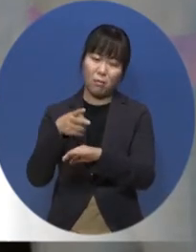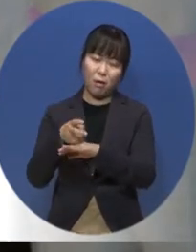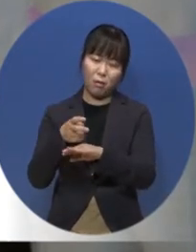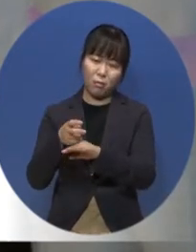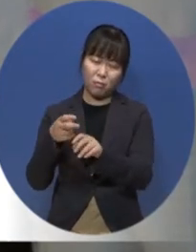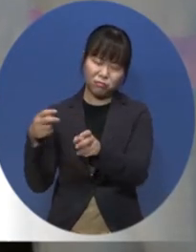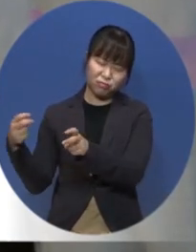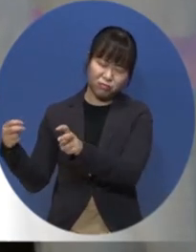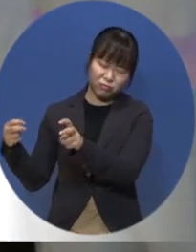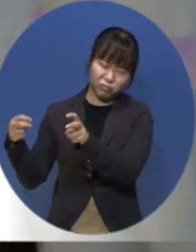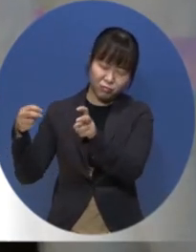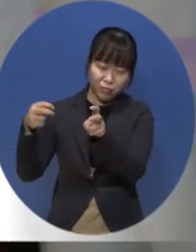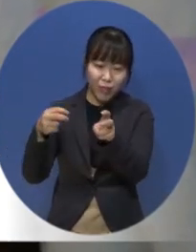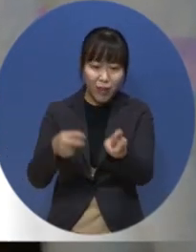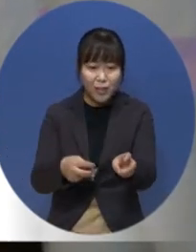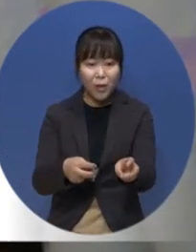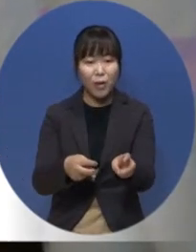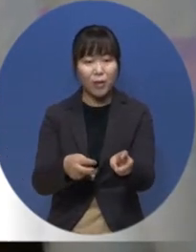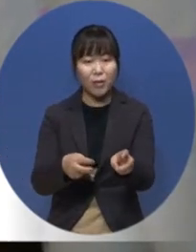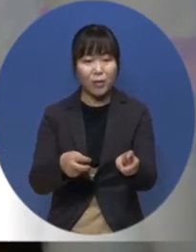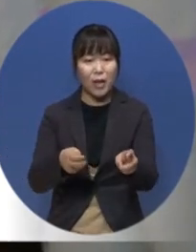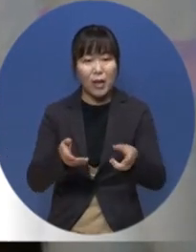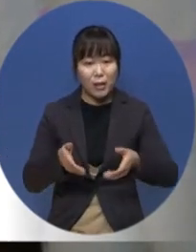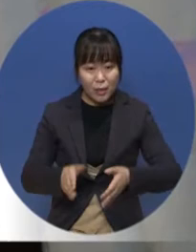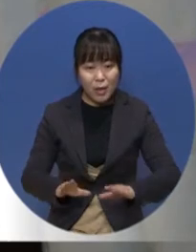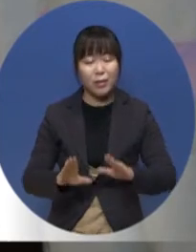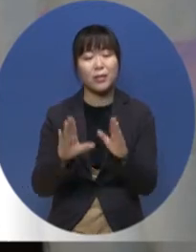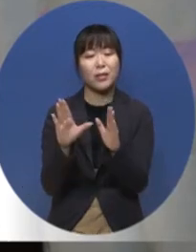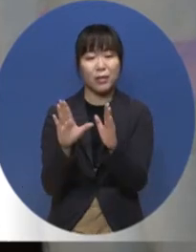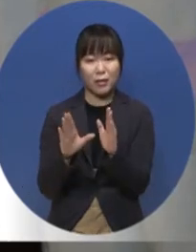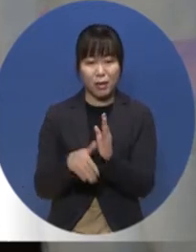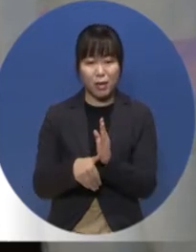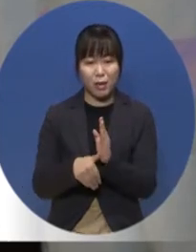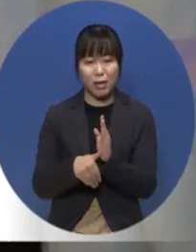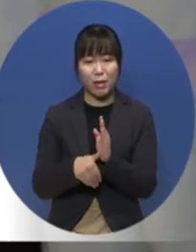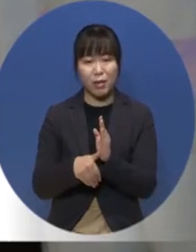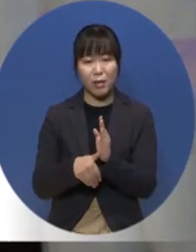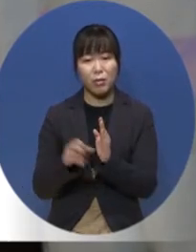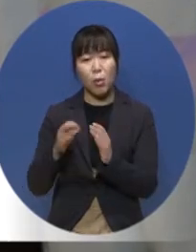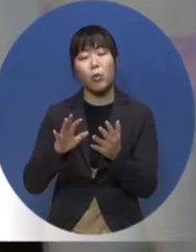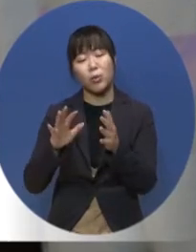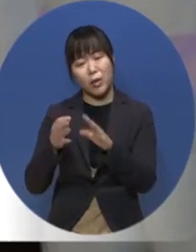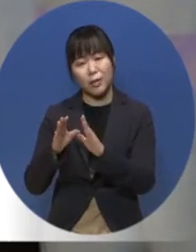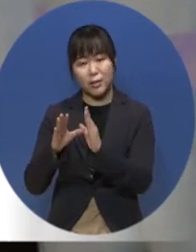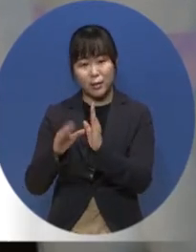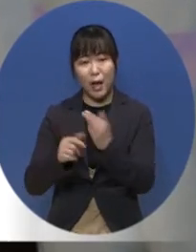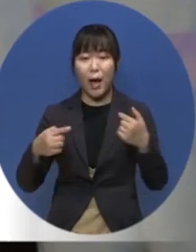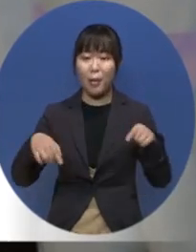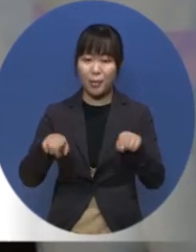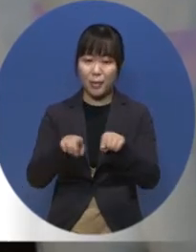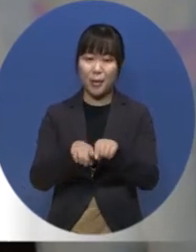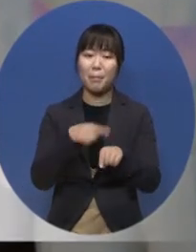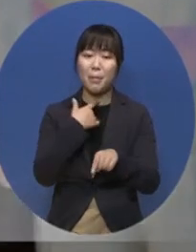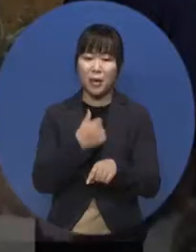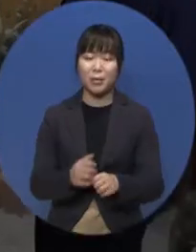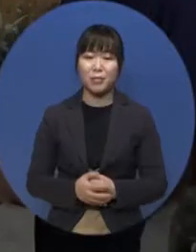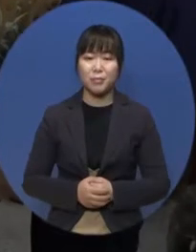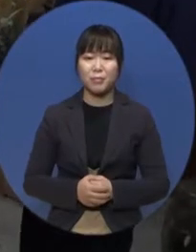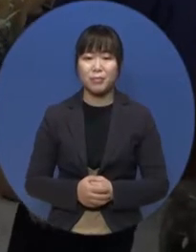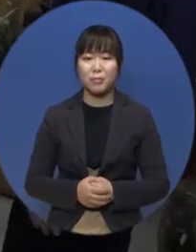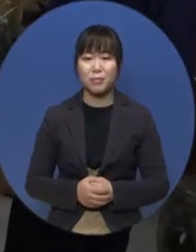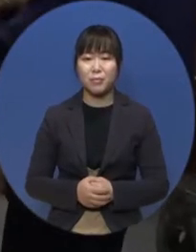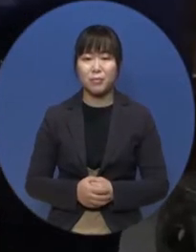같이 동참해서 탄 심지 내 미래 그 서거 기념일에 이렇게 같이 행사도 하고 있었습니다